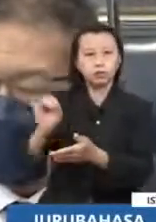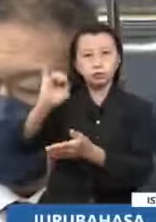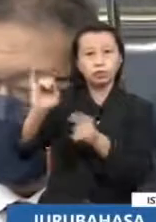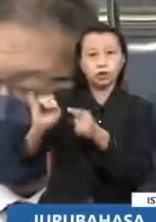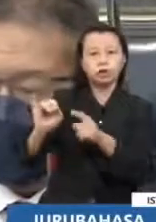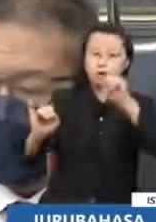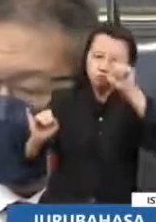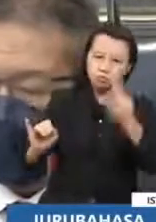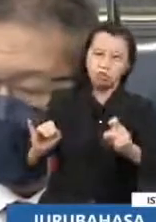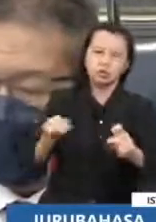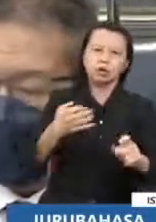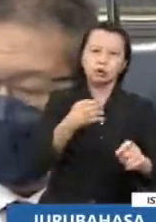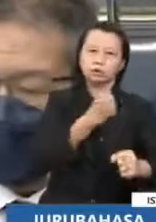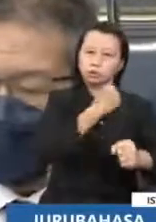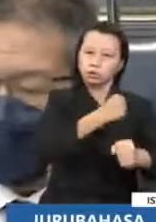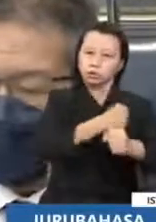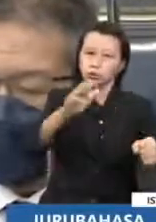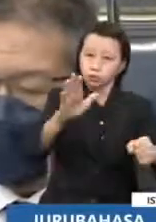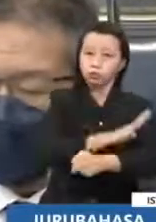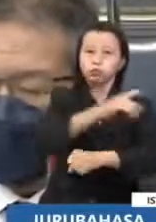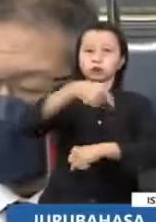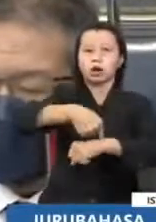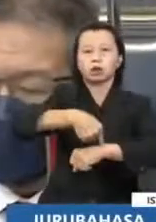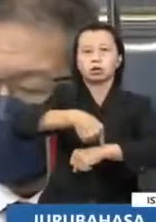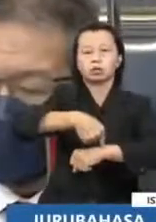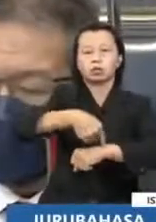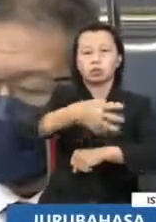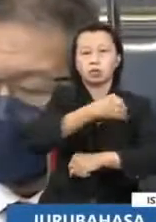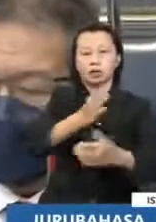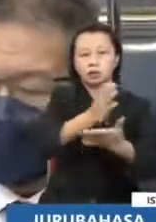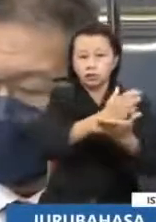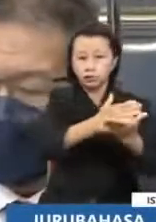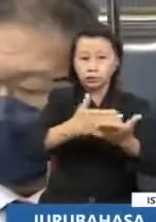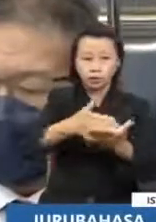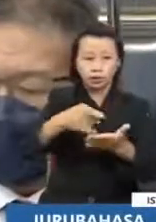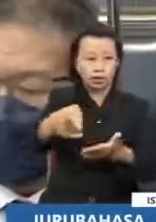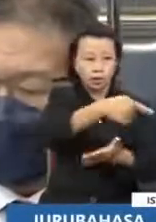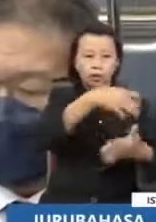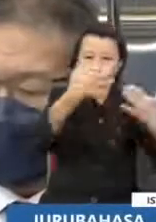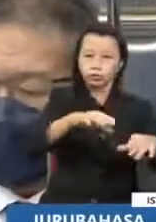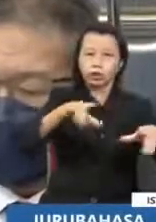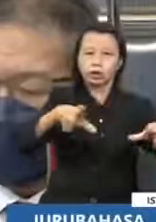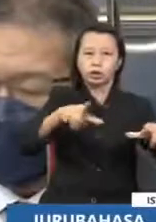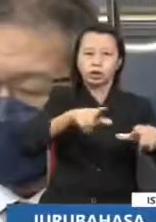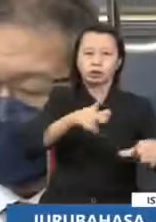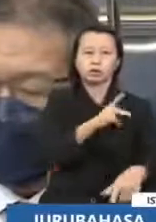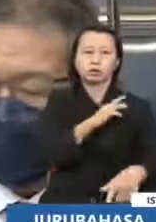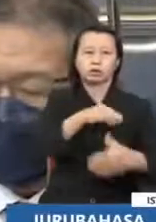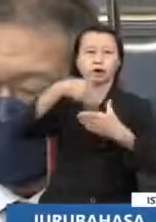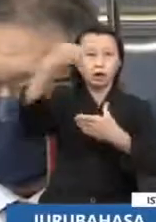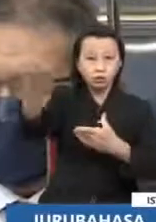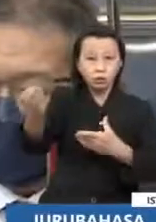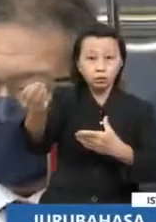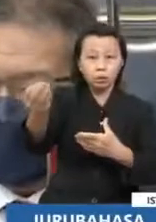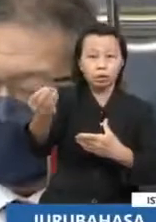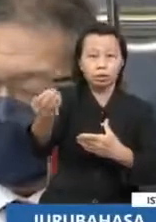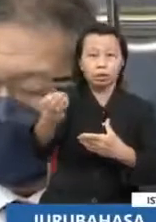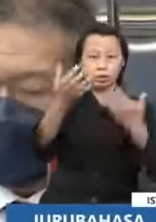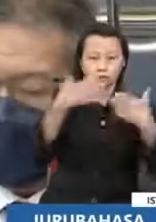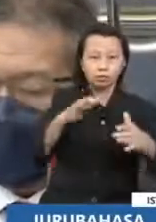institusi-institusi ini memerlukan kerja sepenuh masa yang sebahagiannya sudah mula dilakukan oleh Kementerian Luar, tapi